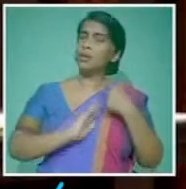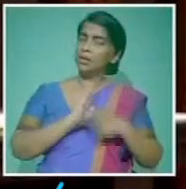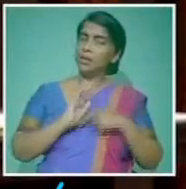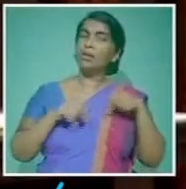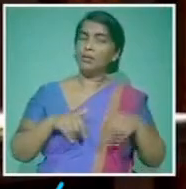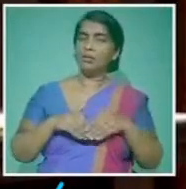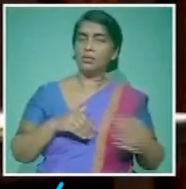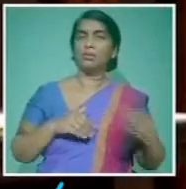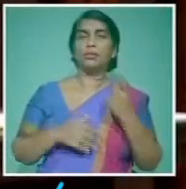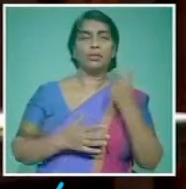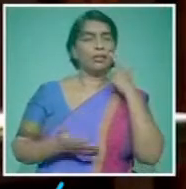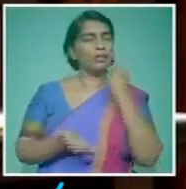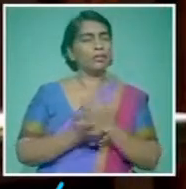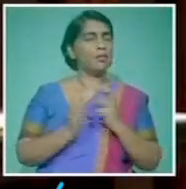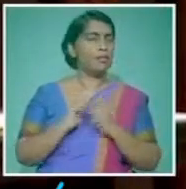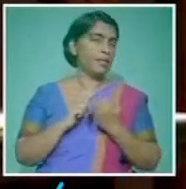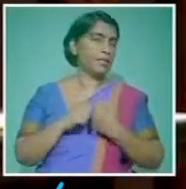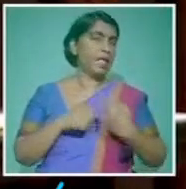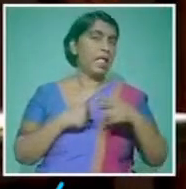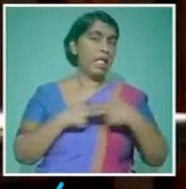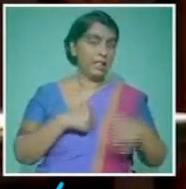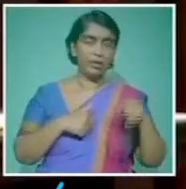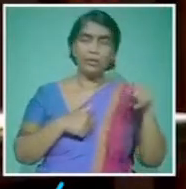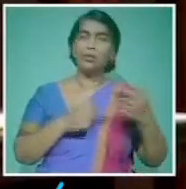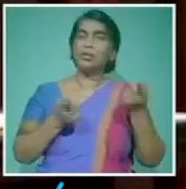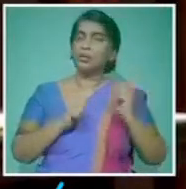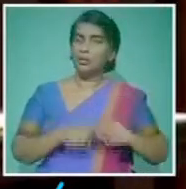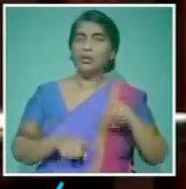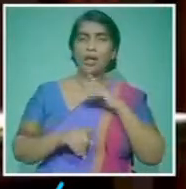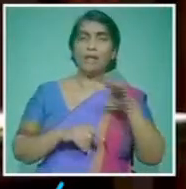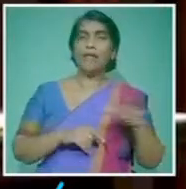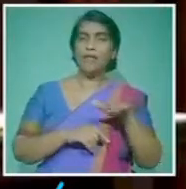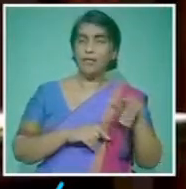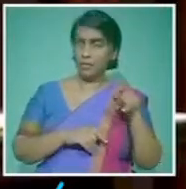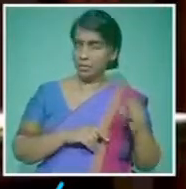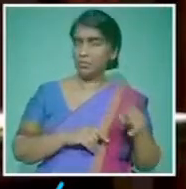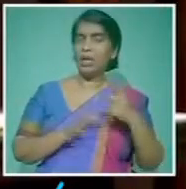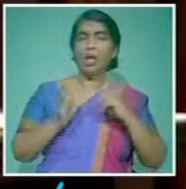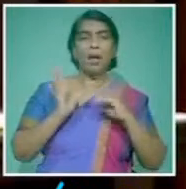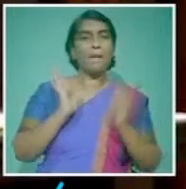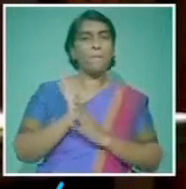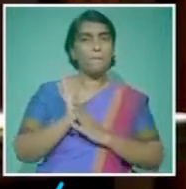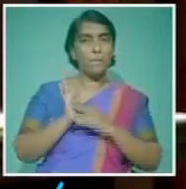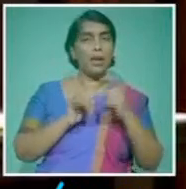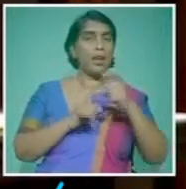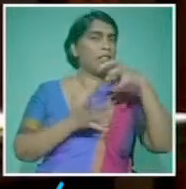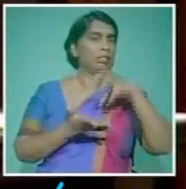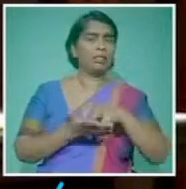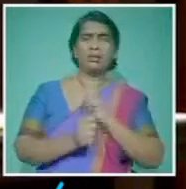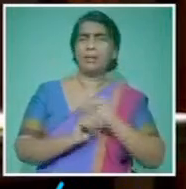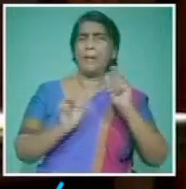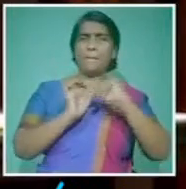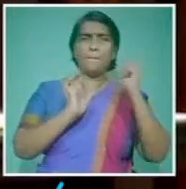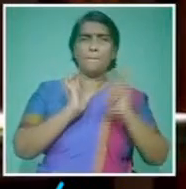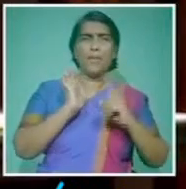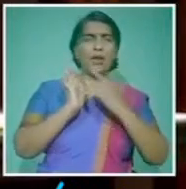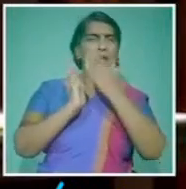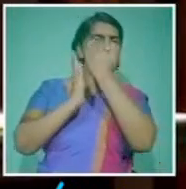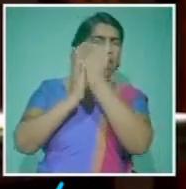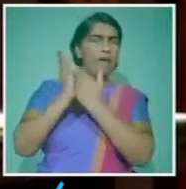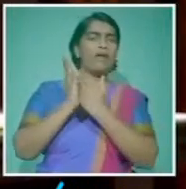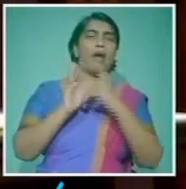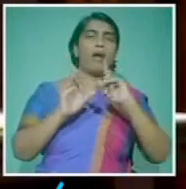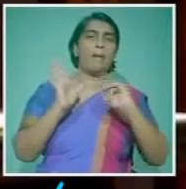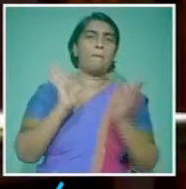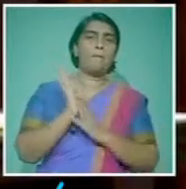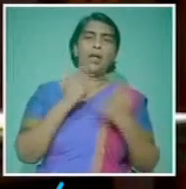අද වෙනතුරු මේ ආර්ථිකය කඩා වැටීමට හේතුවක් ඊට පස්සේ අපි බැලුවොත් එමේ ඉඩම් අම්පාර කියලා දිස්ත්‍රික්කයක් තිබෙත් නැහැ මඩකලපිය කෑල්ලක් කරන් තමයි අම්පාර දිස්ත්‍රික්කය